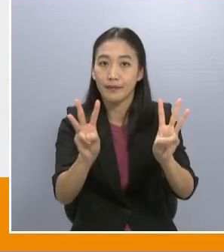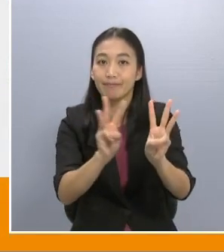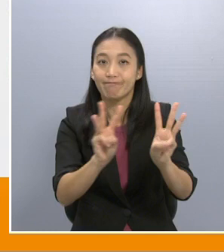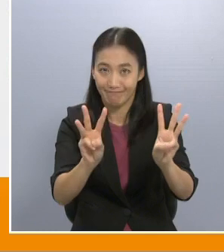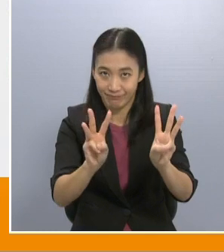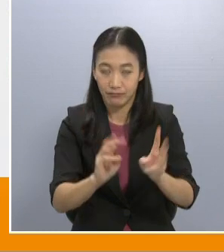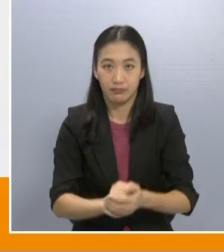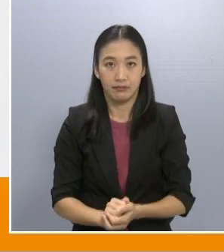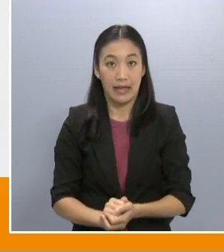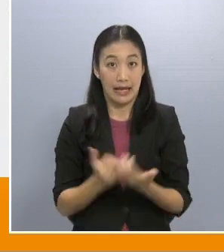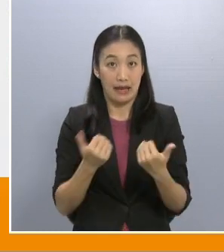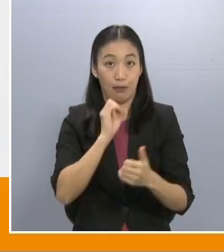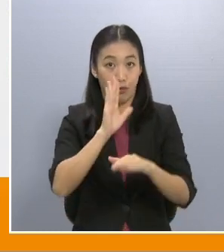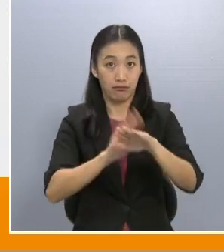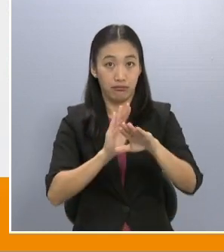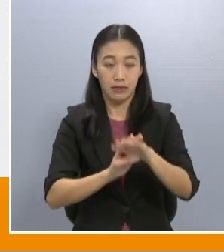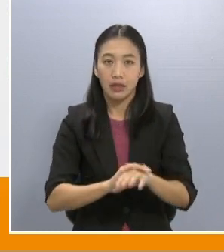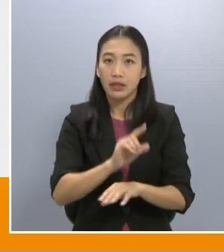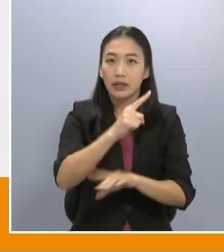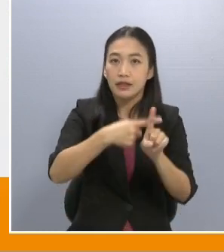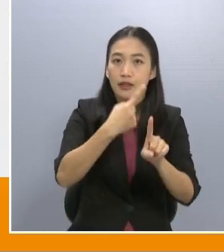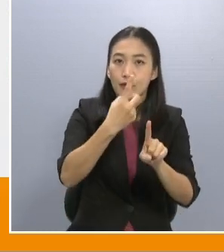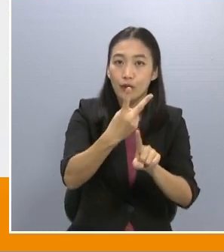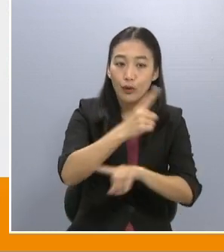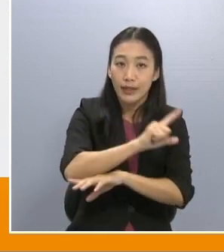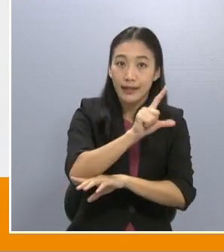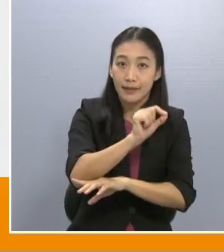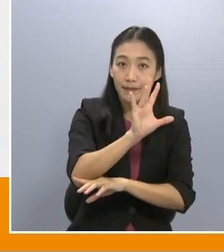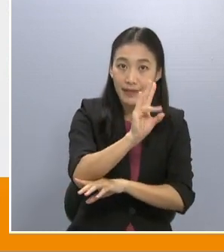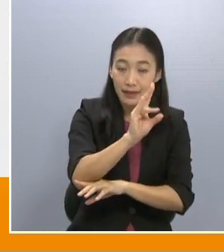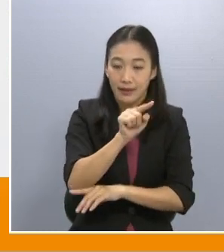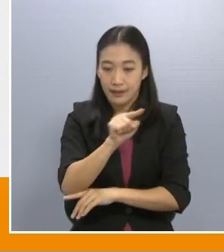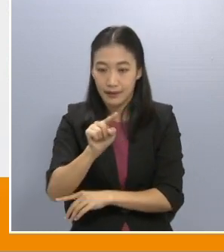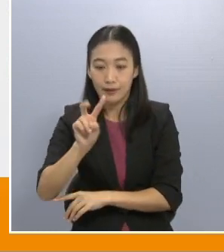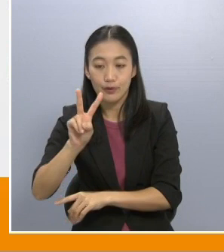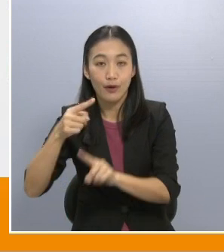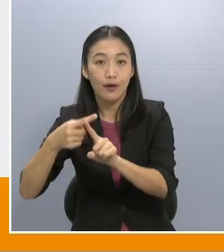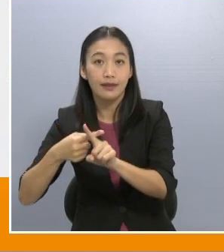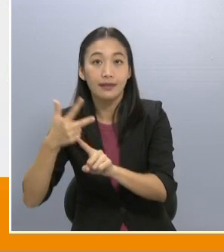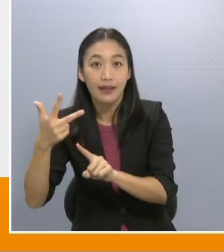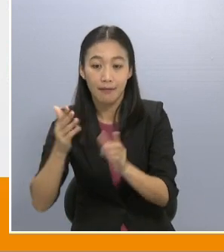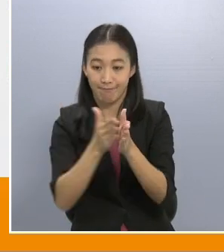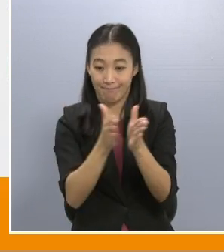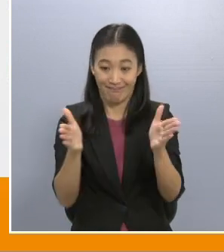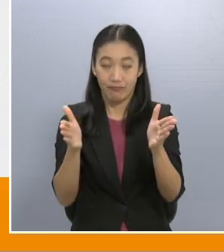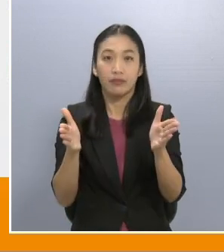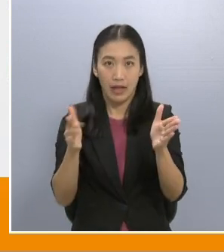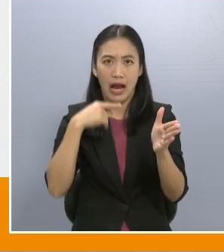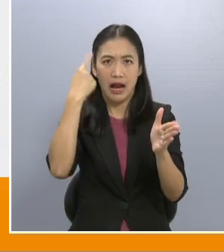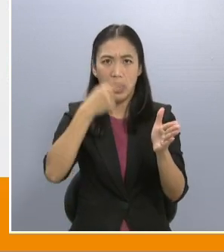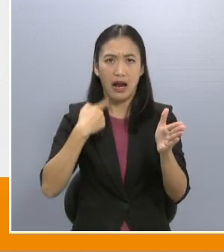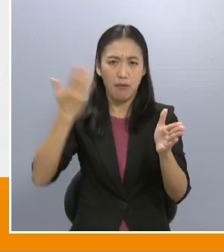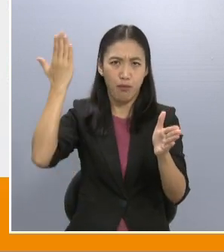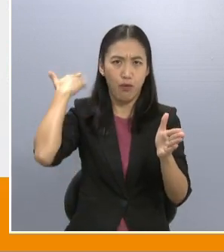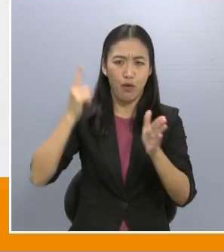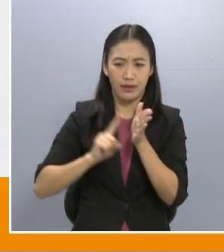ท่านจะต้องไปลงทะเบียน 207กุมภาพันธ์ถึง 2มีนาคมนะแล้วจากนั้นเนี่ยนะครับท่านผู้ชมฮะก็จะมีขั้นตอน